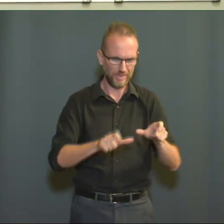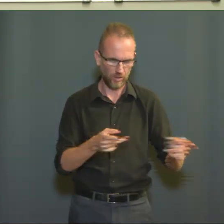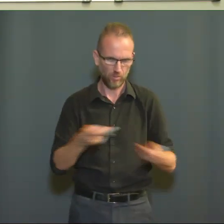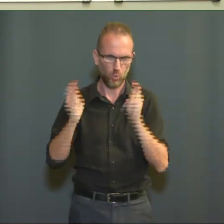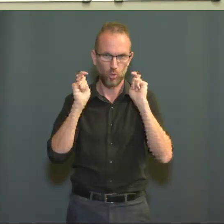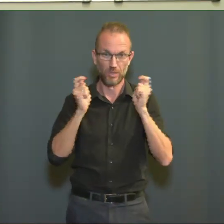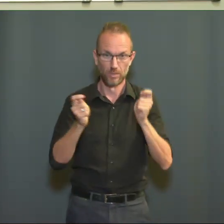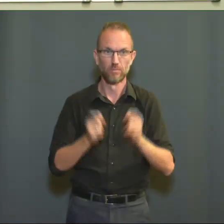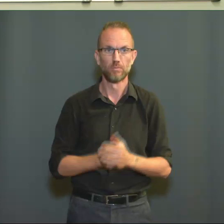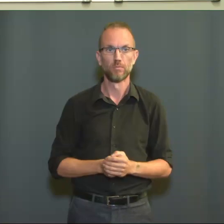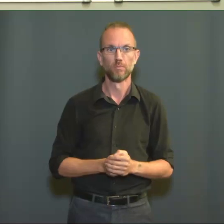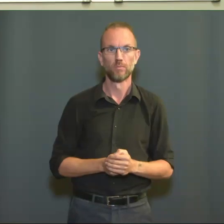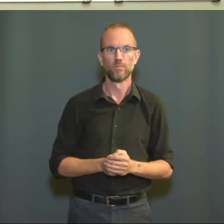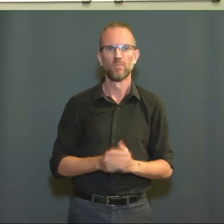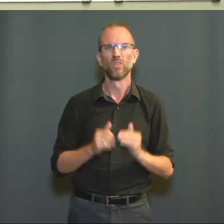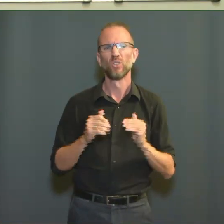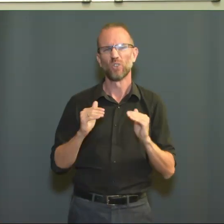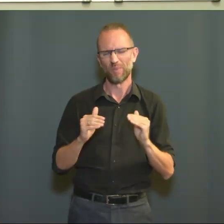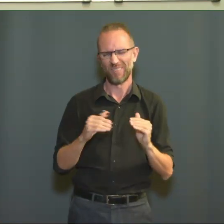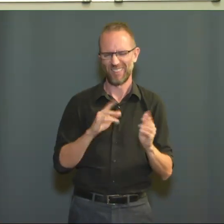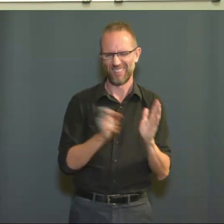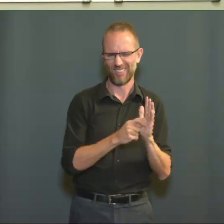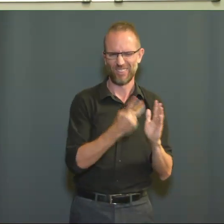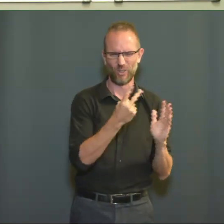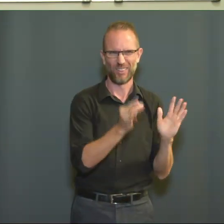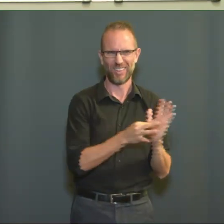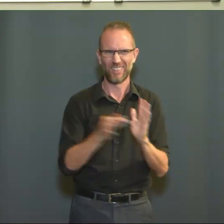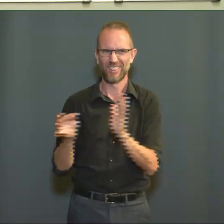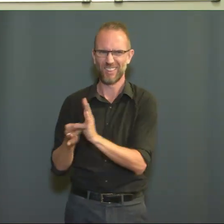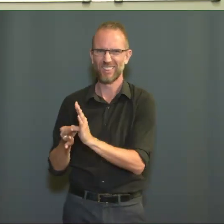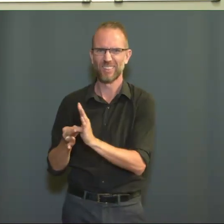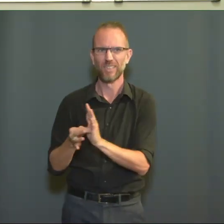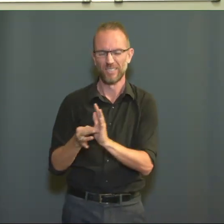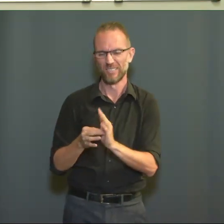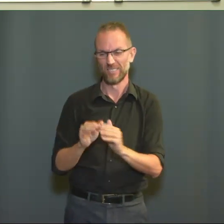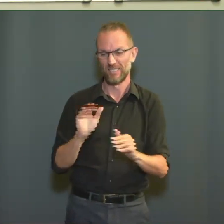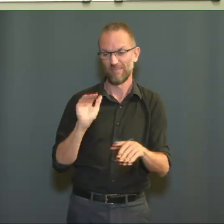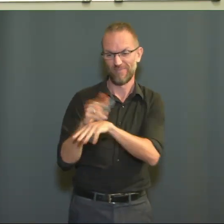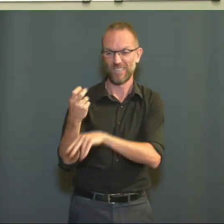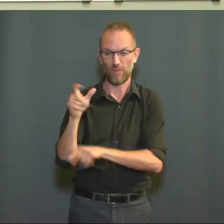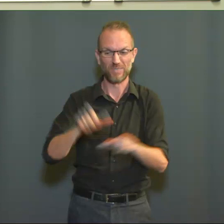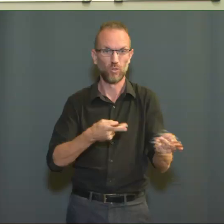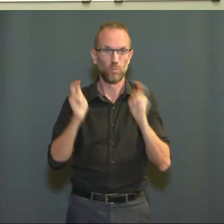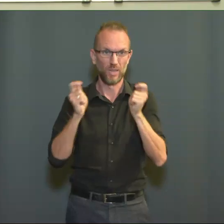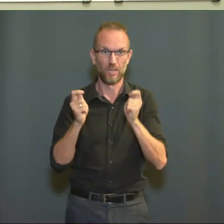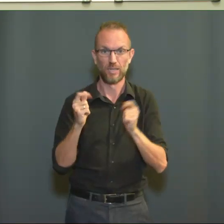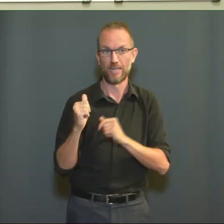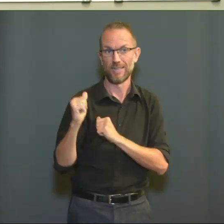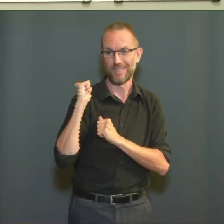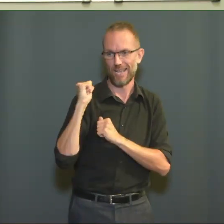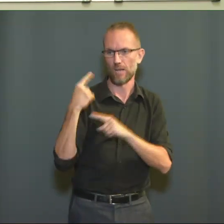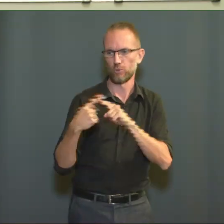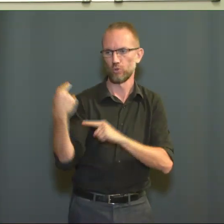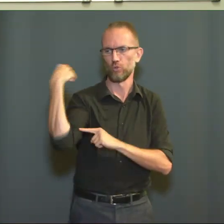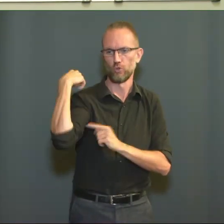eu deux pics à plus de 80 admissions, d'une part hier et d'autre part jeudi dernier. On a